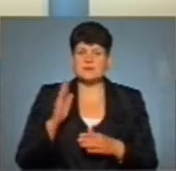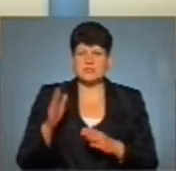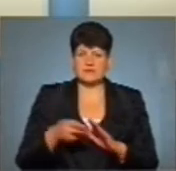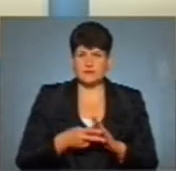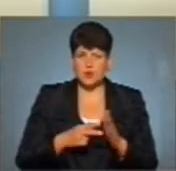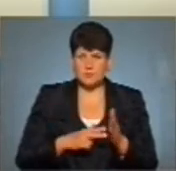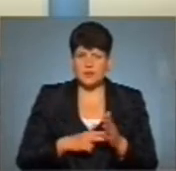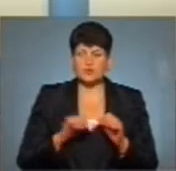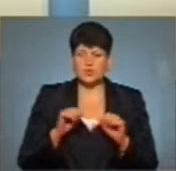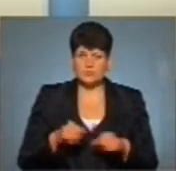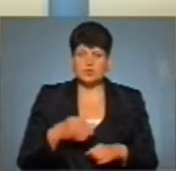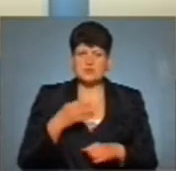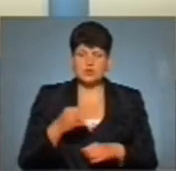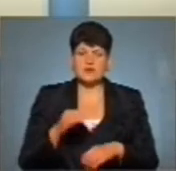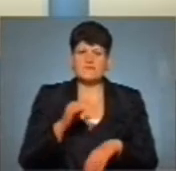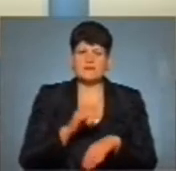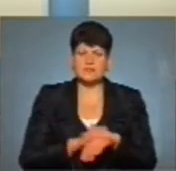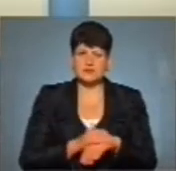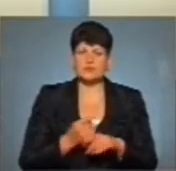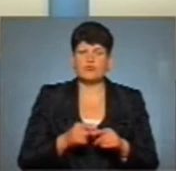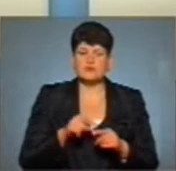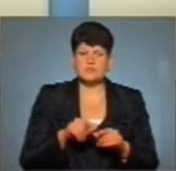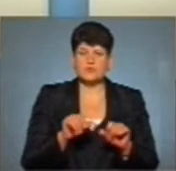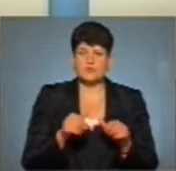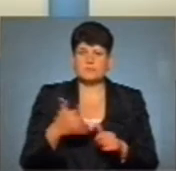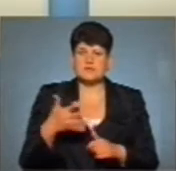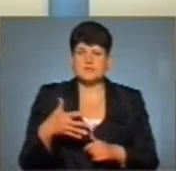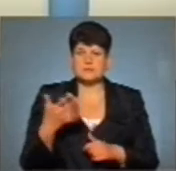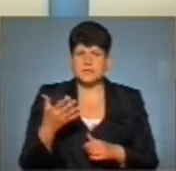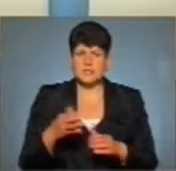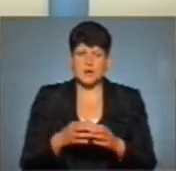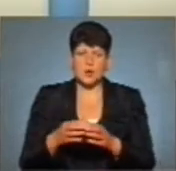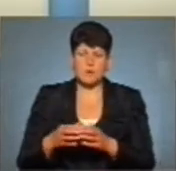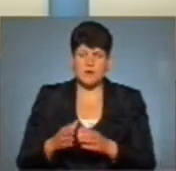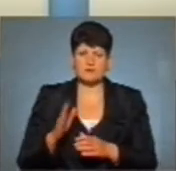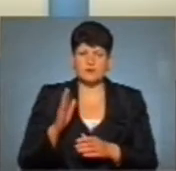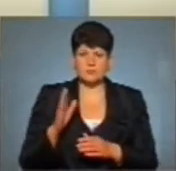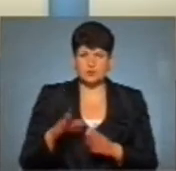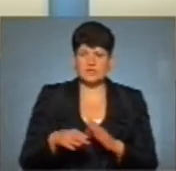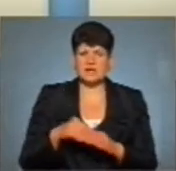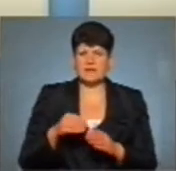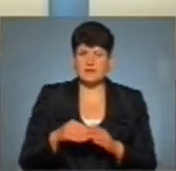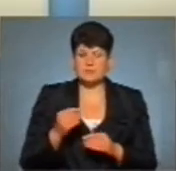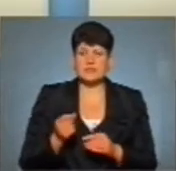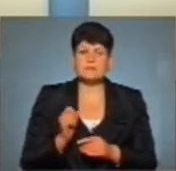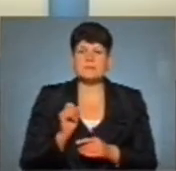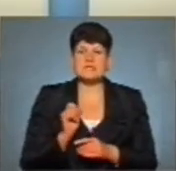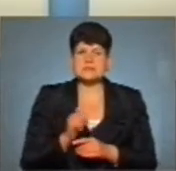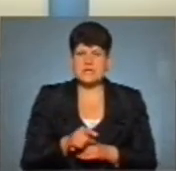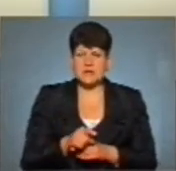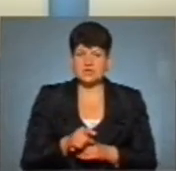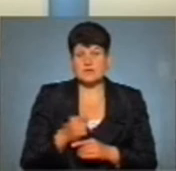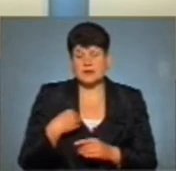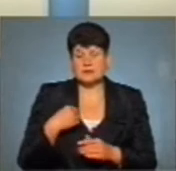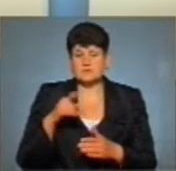вже, можна сказати, фактично в такому форматі 55 громад вони підуть на вибори, які призначені,